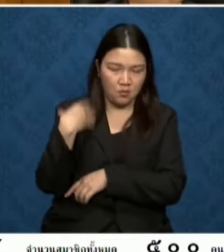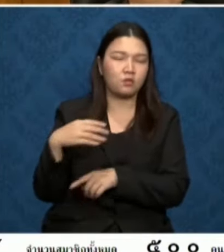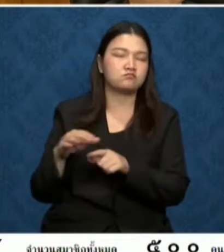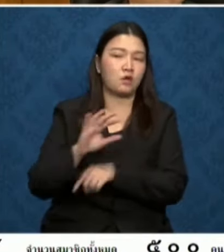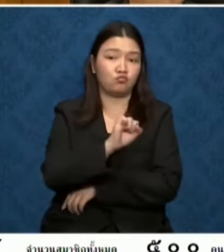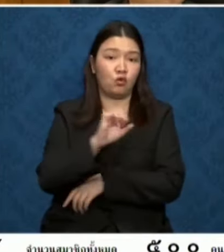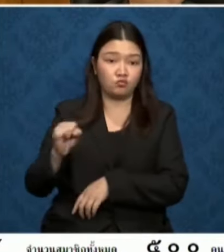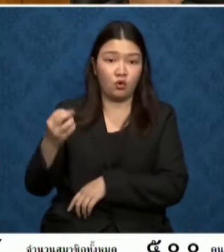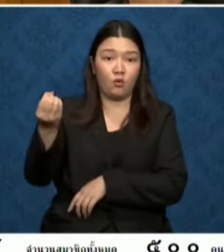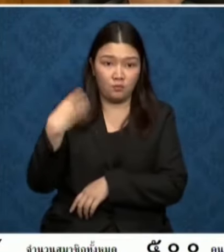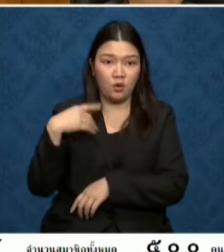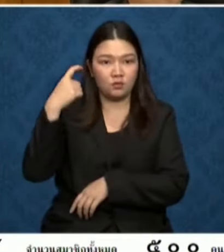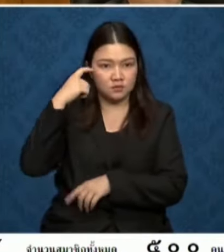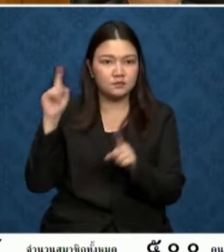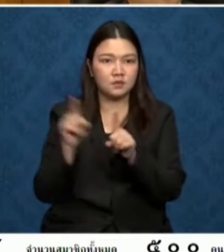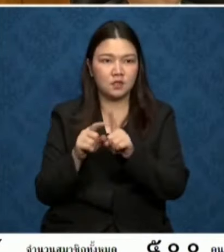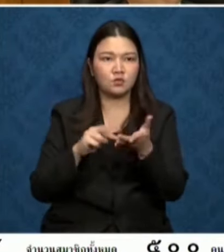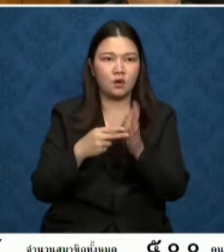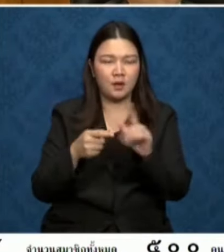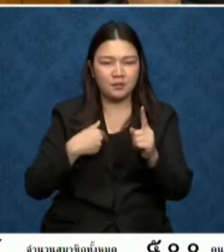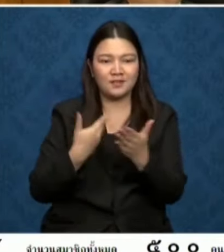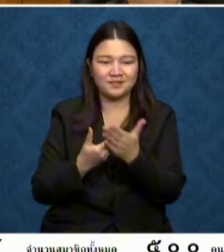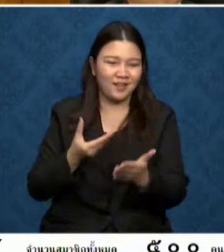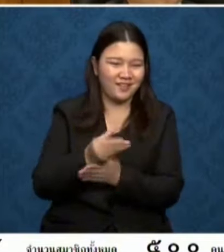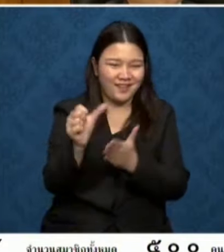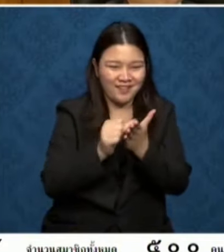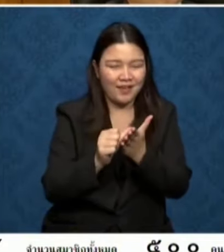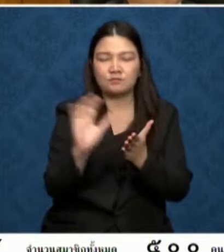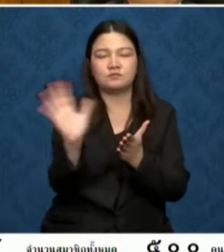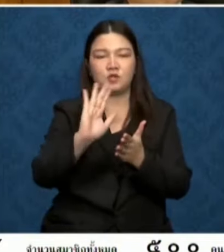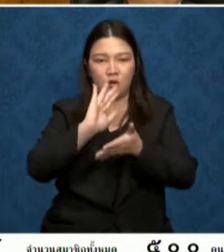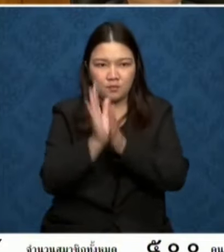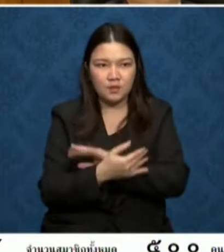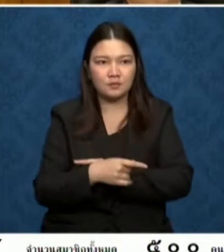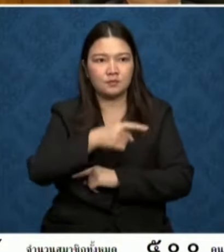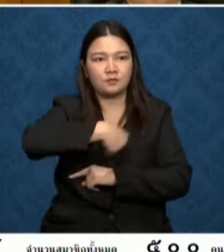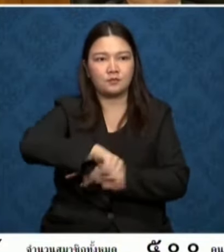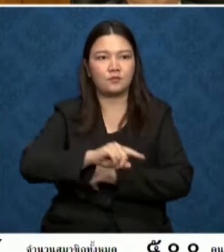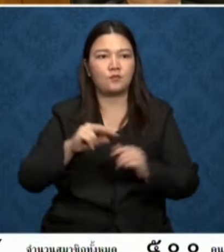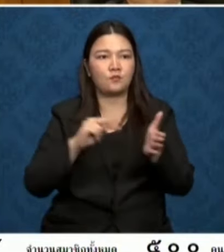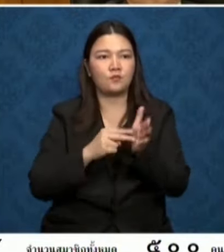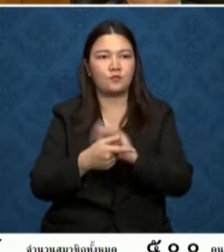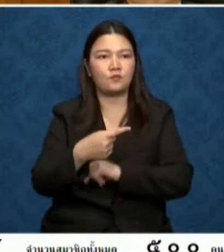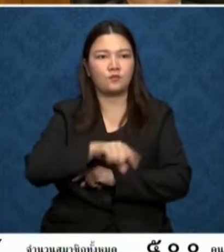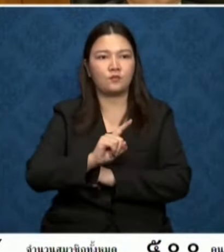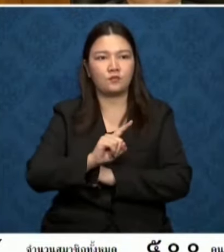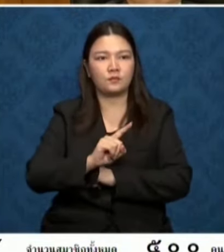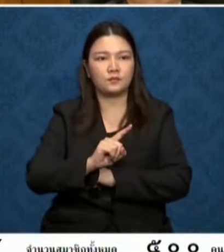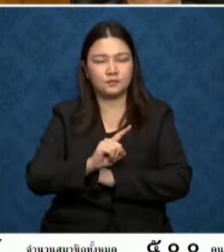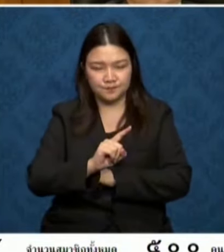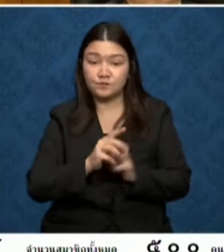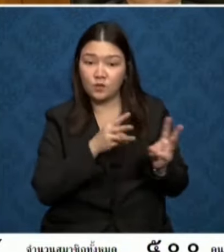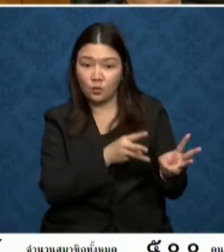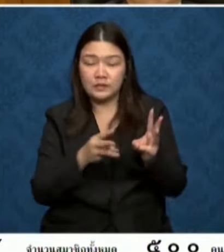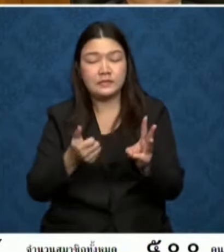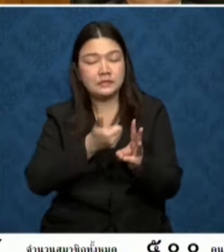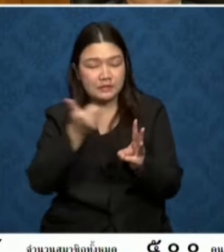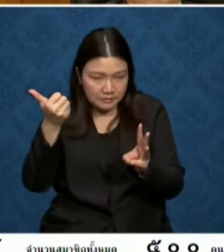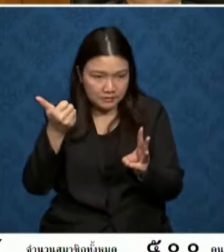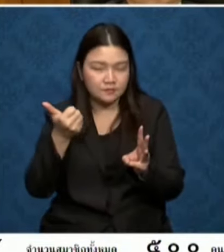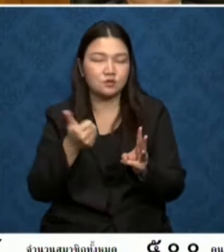เนี่ยหลายเรื่องมันไม่ต้องใช้เงินในการแก้ปัญหาแต่มันสามารถใช้แนวทางอื่นเช่นการแก้กฎระ